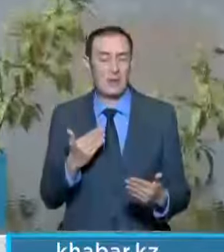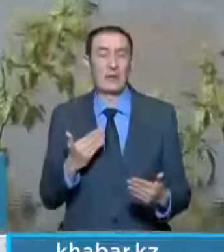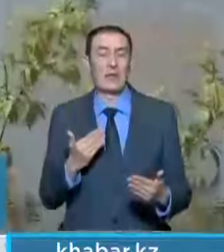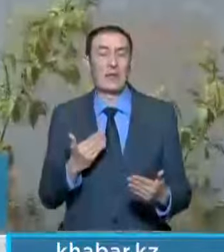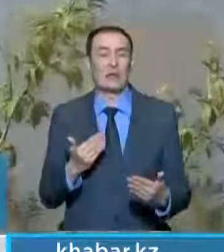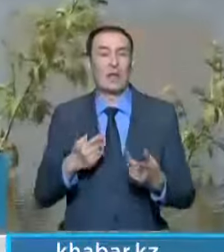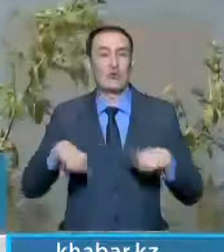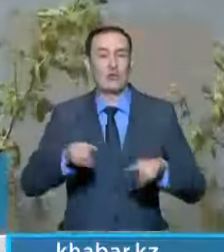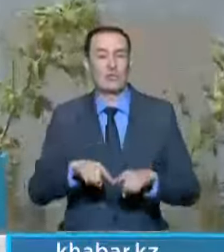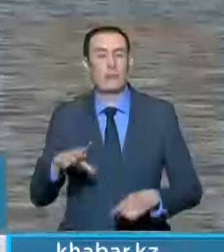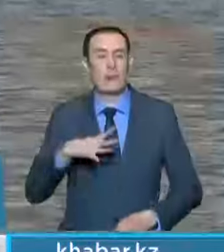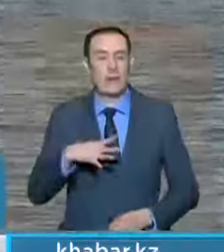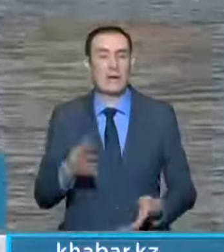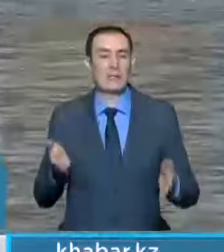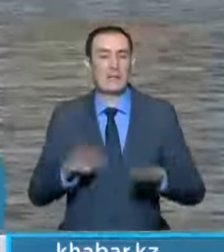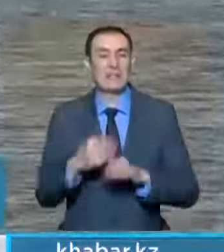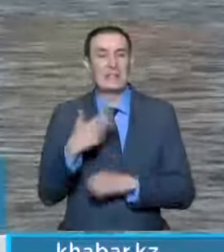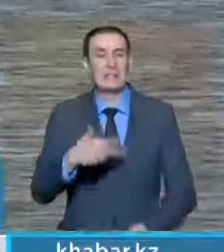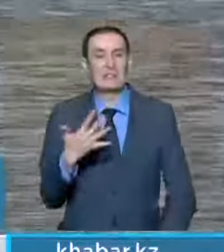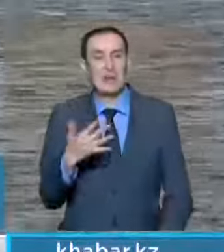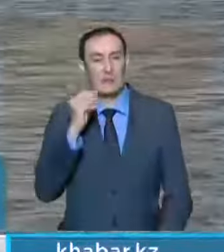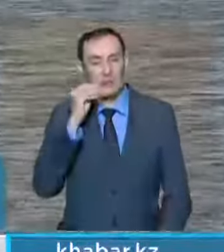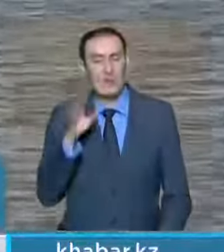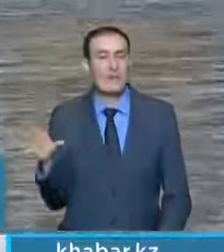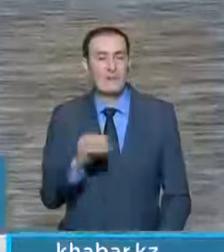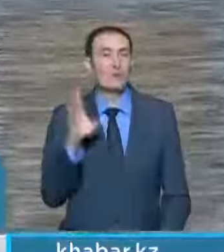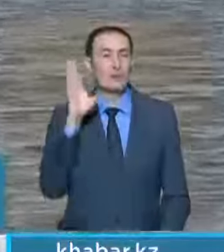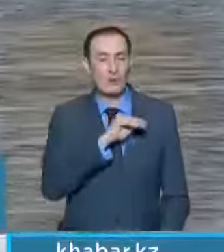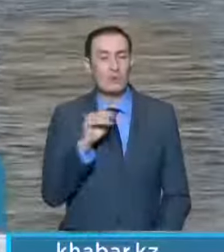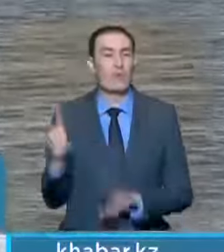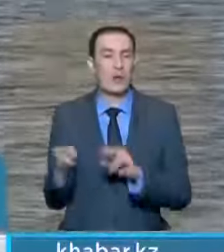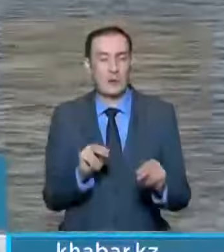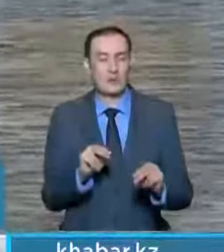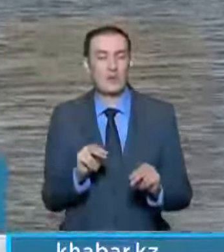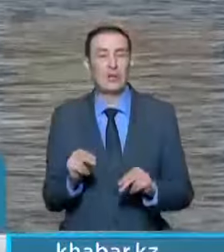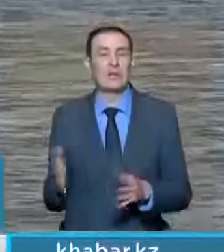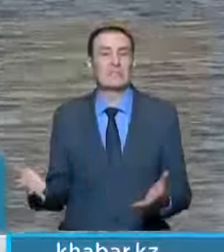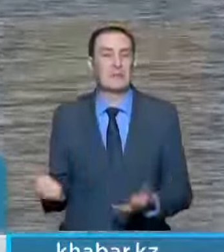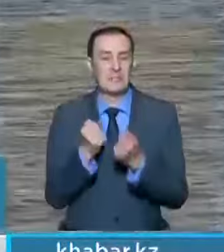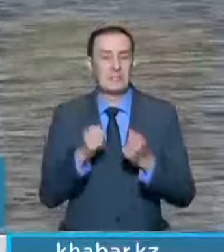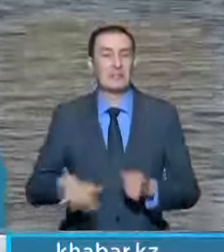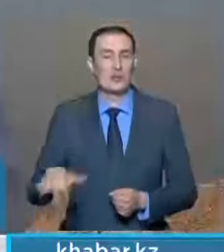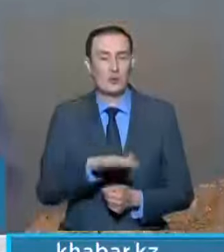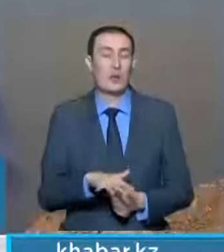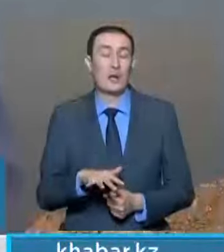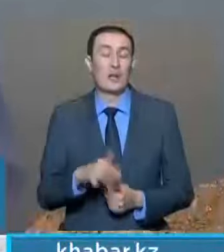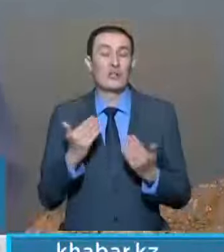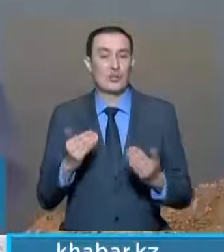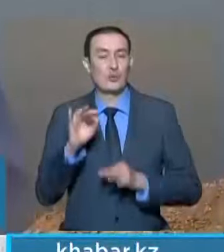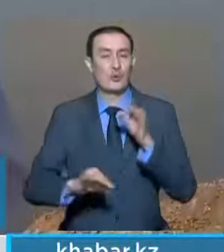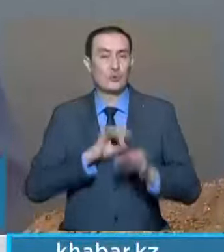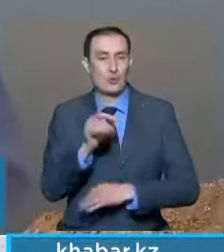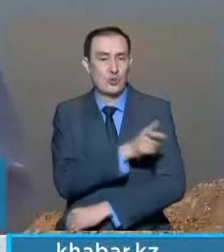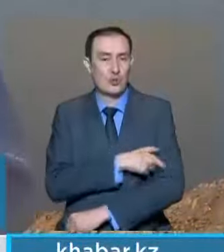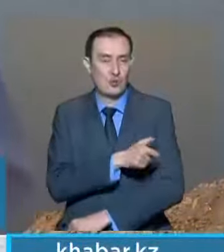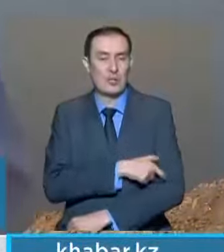На участках оставались 35 мужчин. Всем удалось благополучно покинуть зону подтопления. На месте сейчас